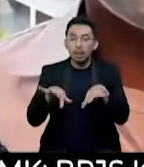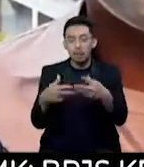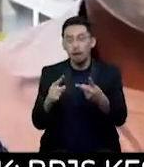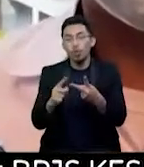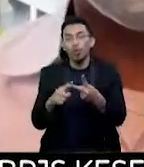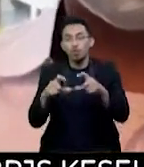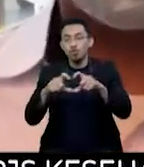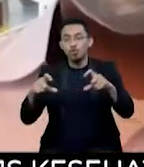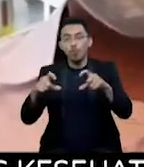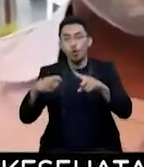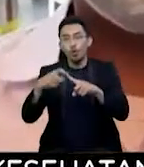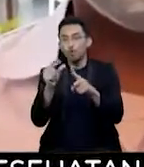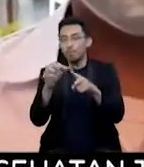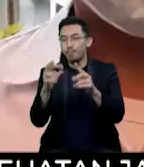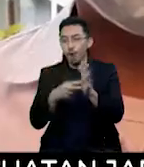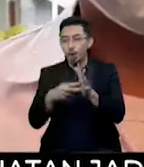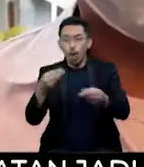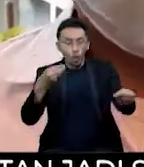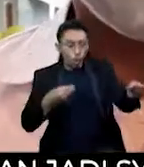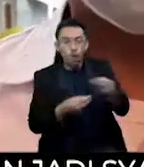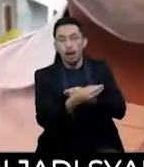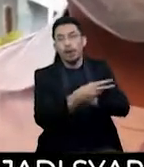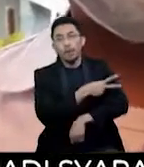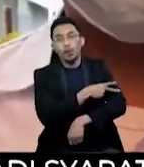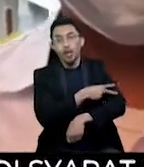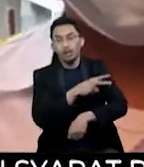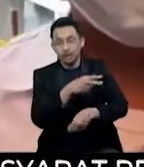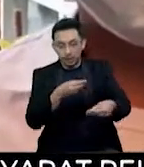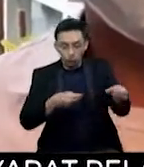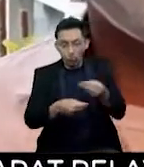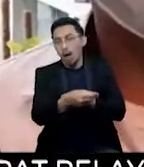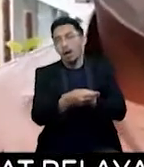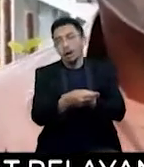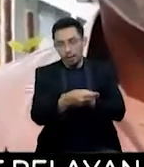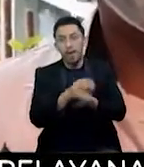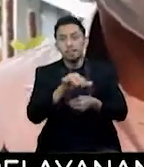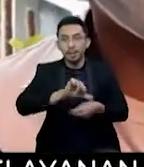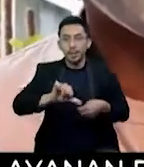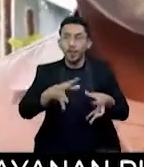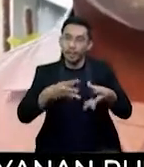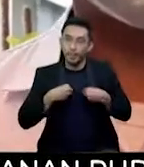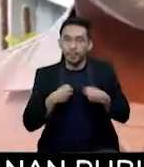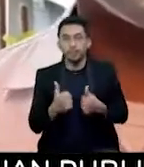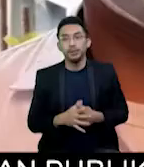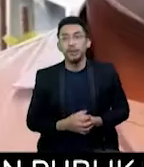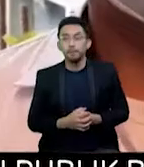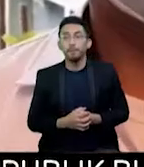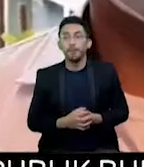kemudian ditukarkan dengan minyak goreng. Satu orang mendapatkan